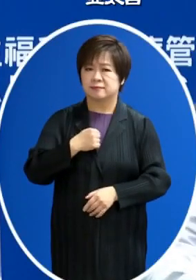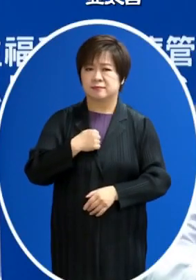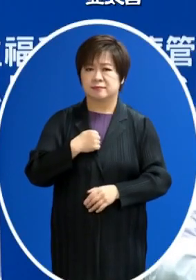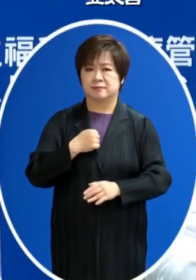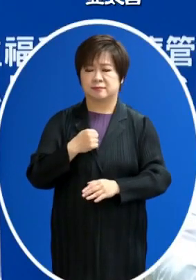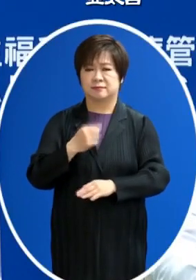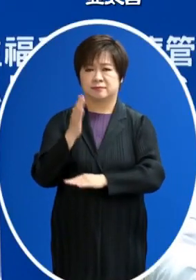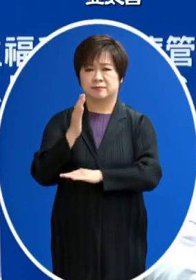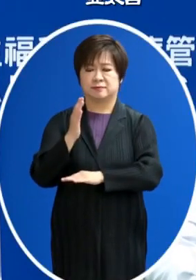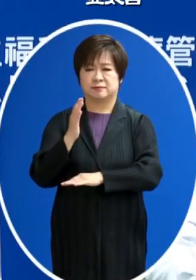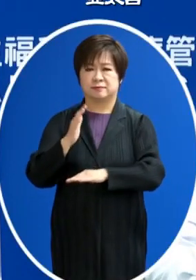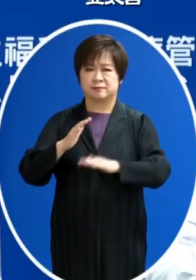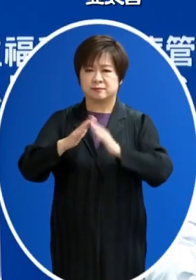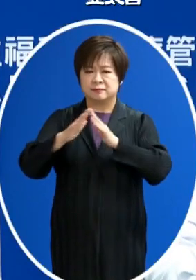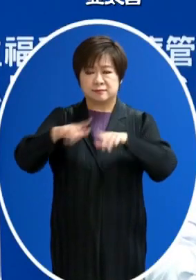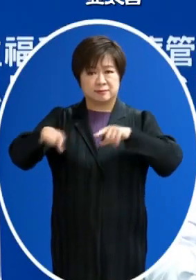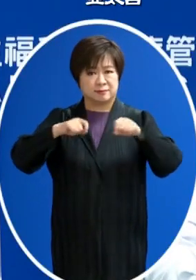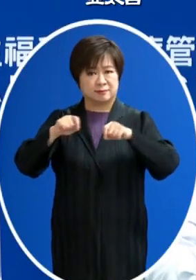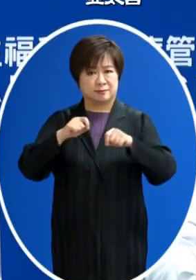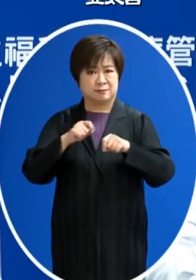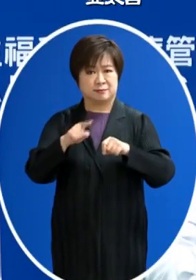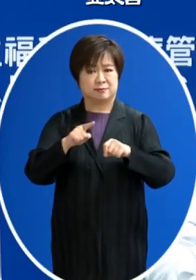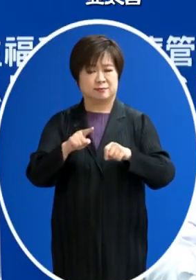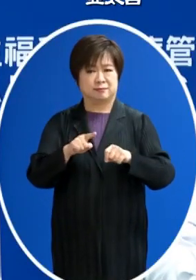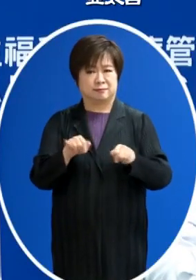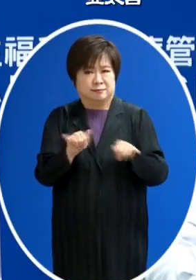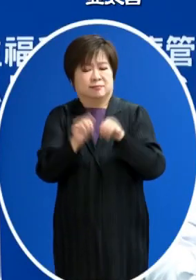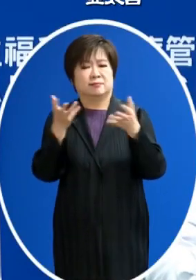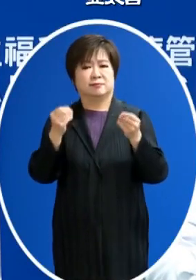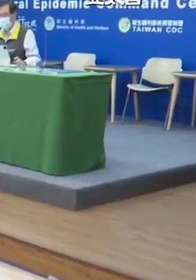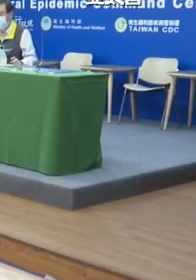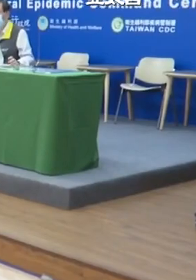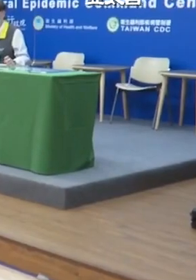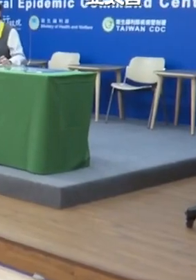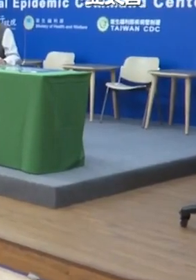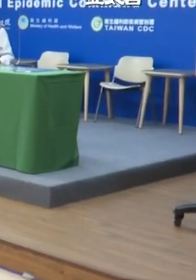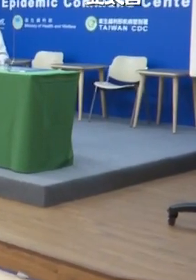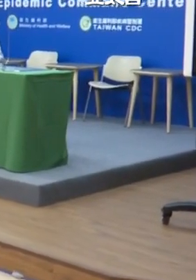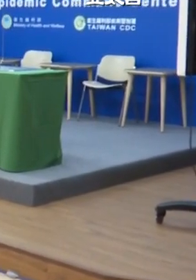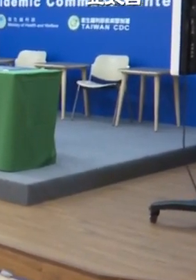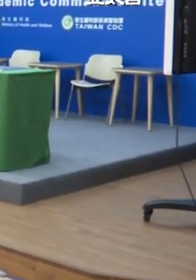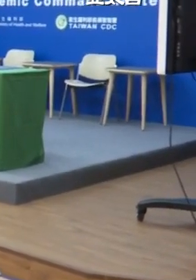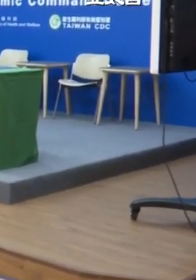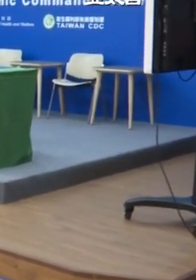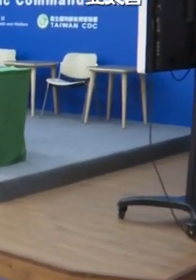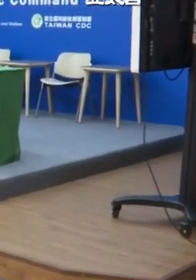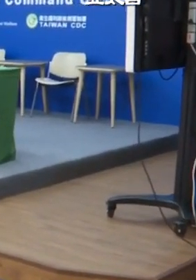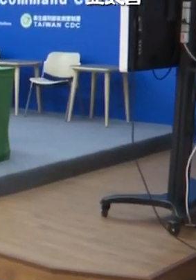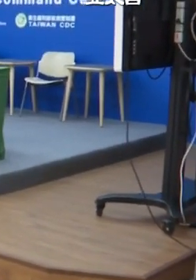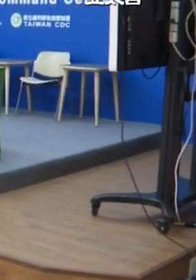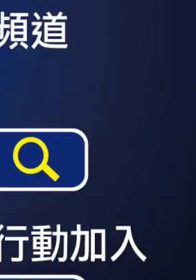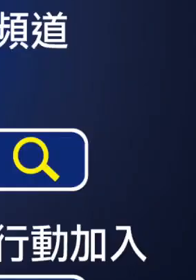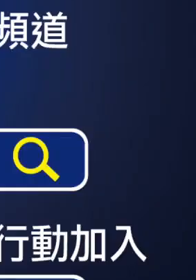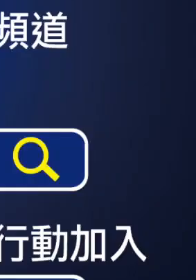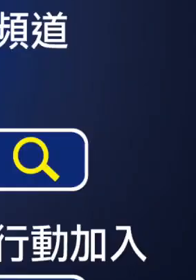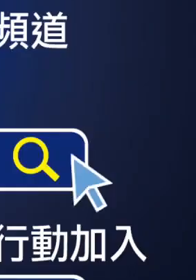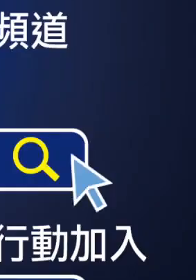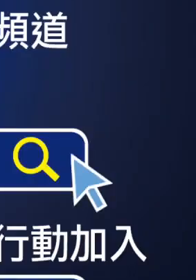大，如果地方首长不清楚防疫措施，可以向指挥中心询问。新唐电视陈慧模、刘自莹台湾台报道。